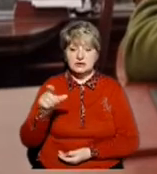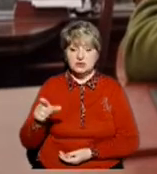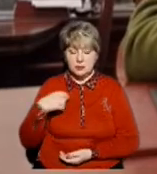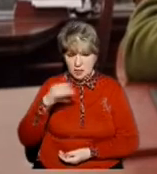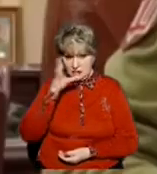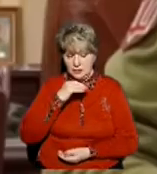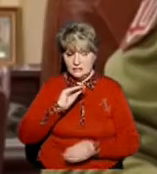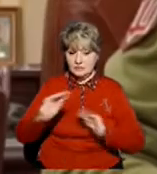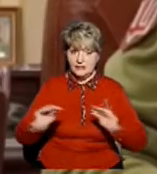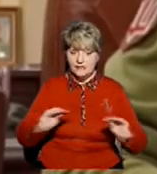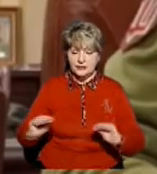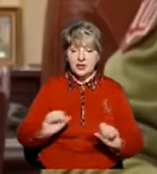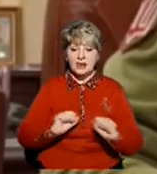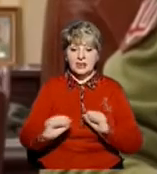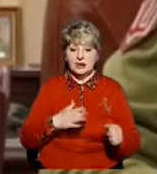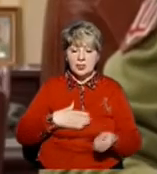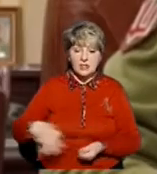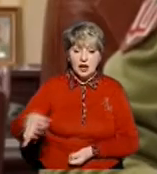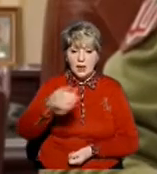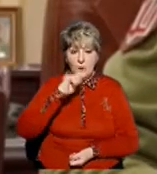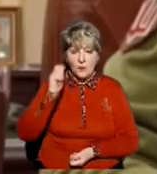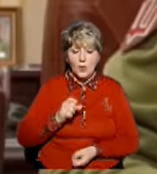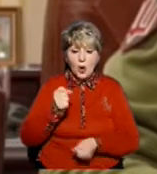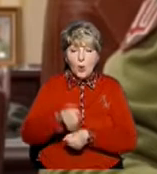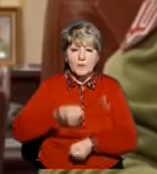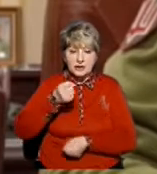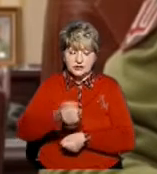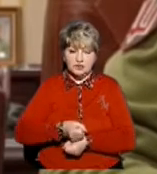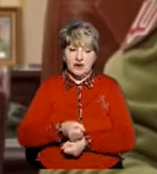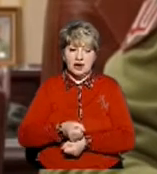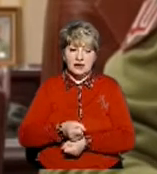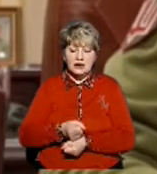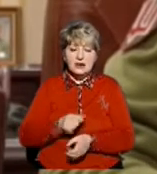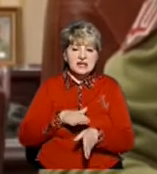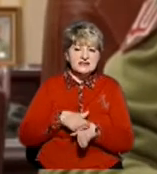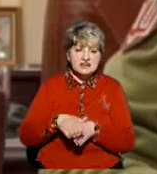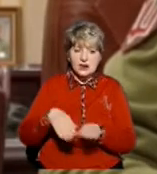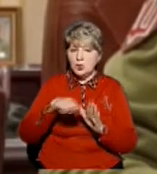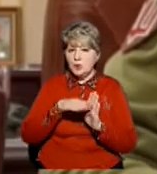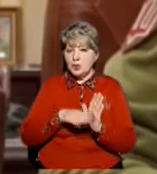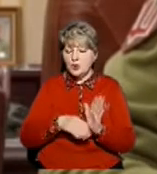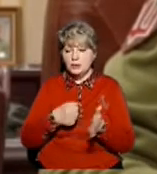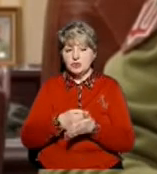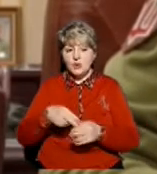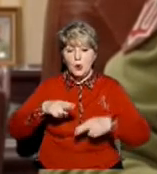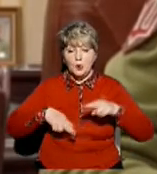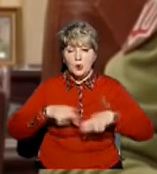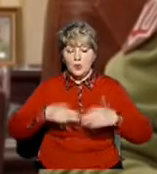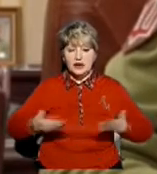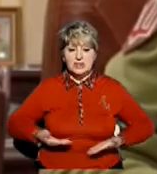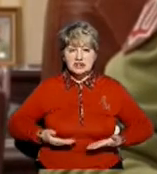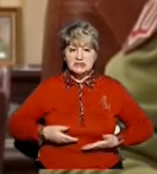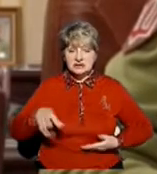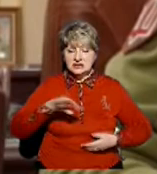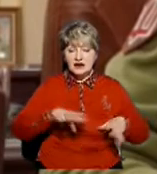можемо розміщувати. Керівництво нашої країни опрацювало цілу програму щодо будівництва житла